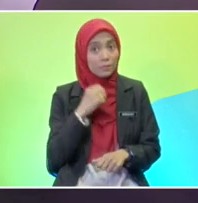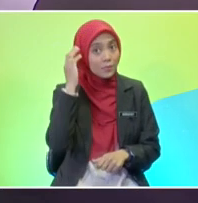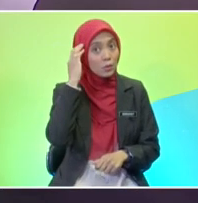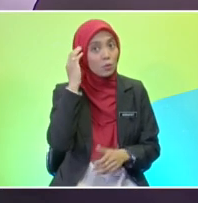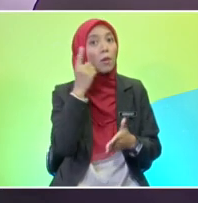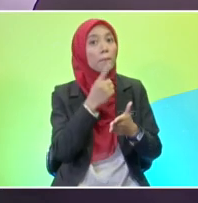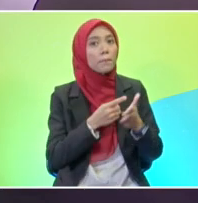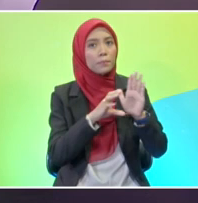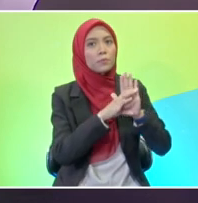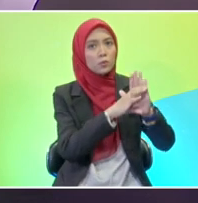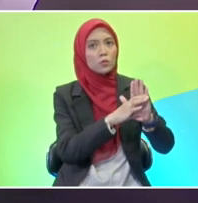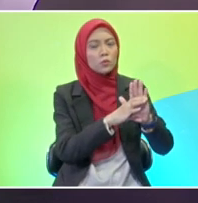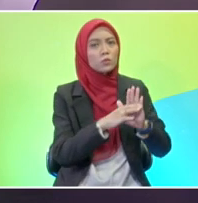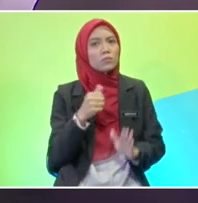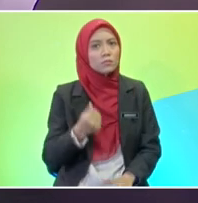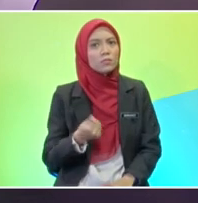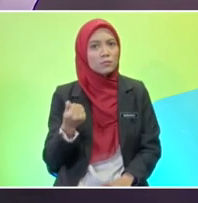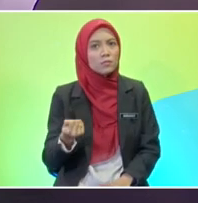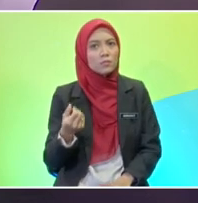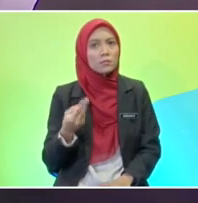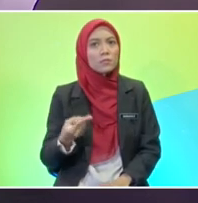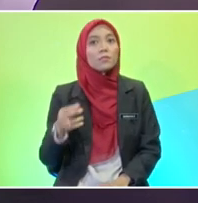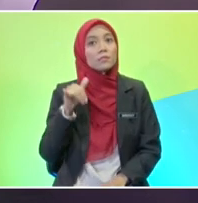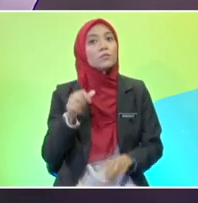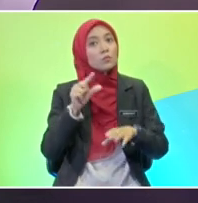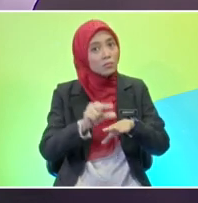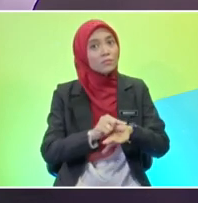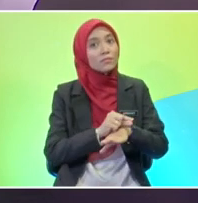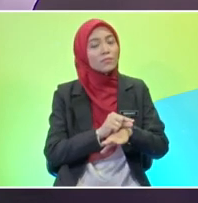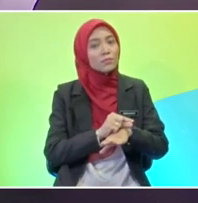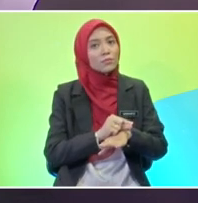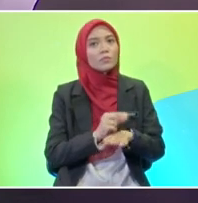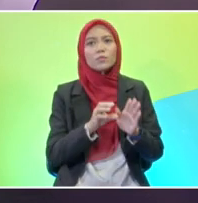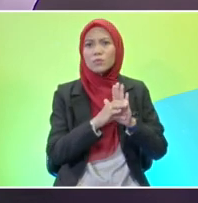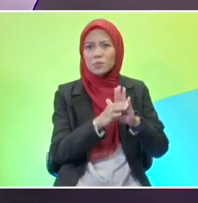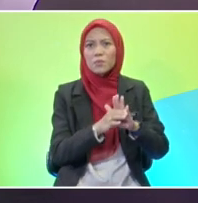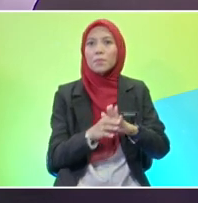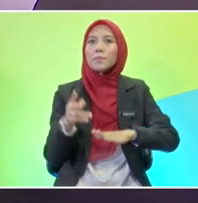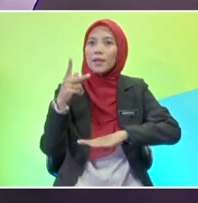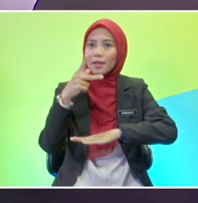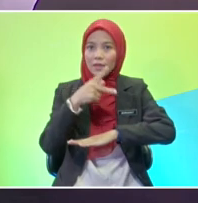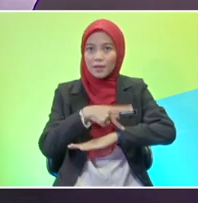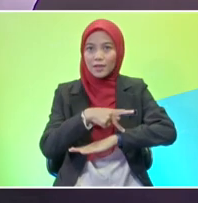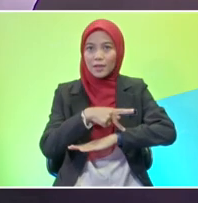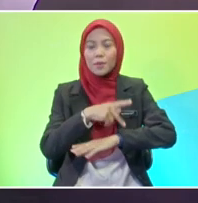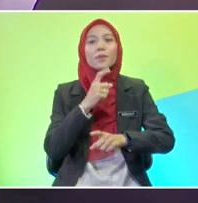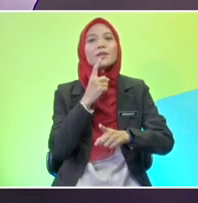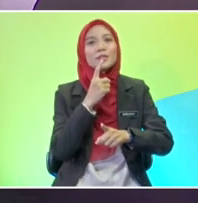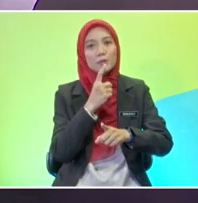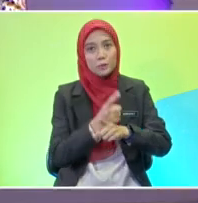adat yang dan bahan yang digunakan rasanya paha Cikgu betul ya jadi sobat